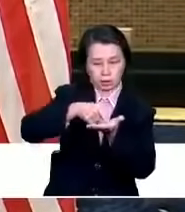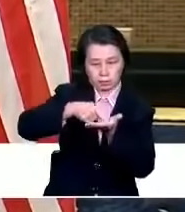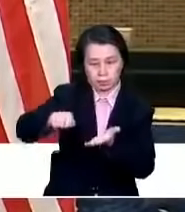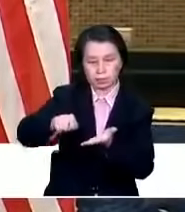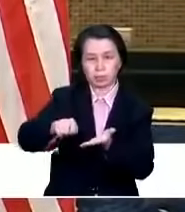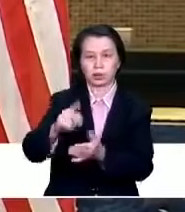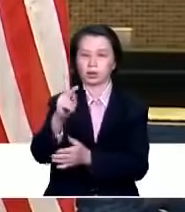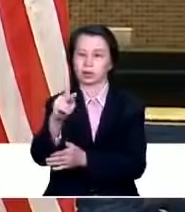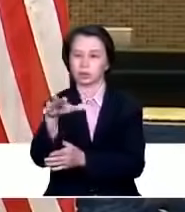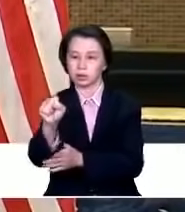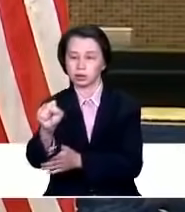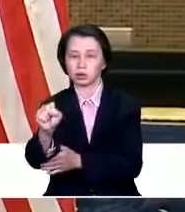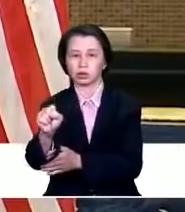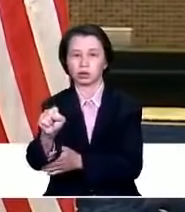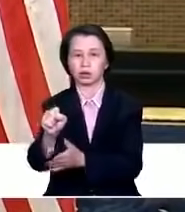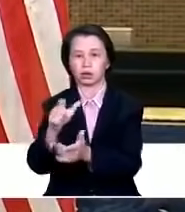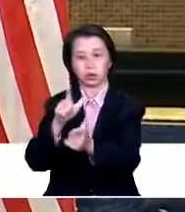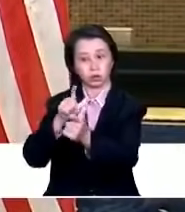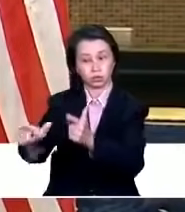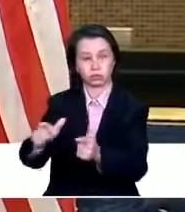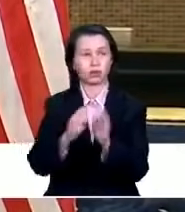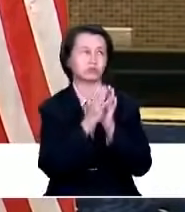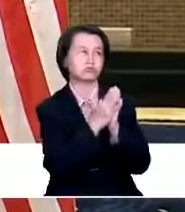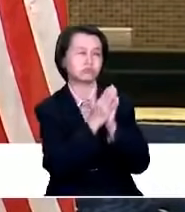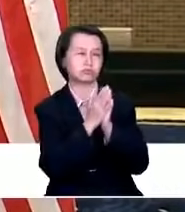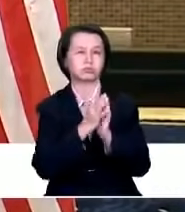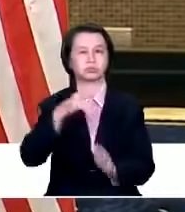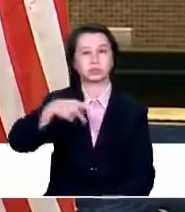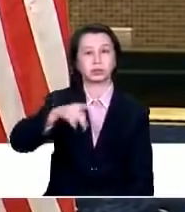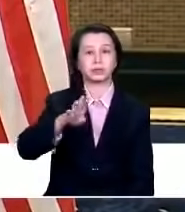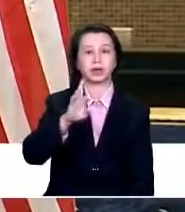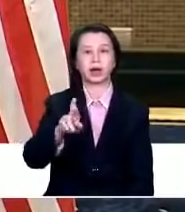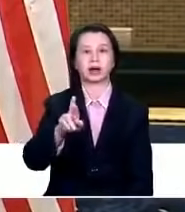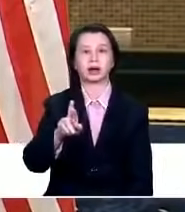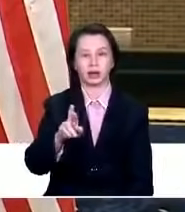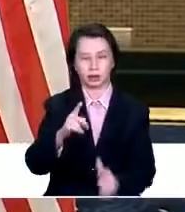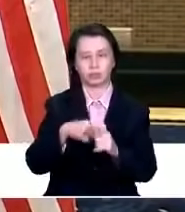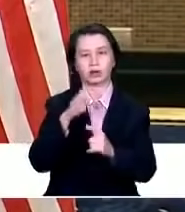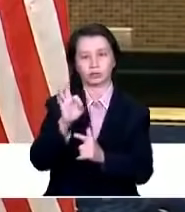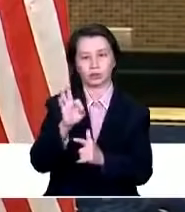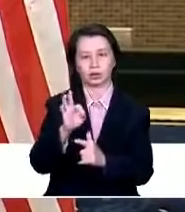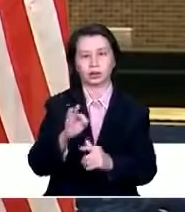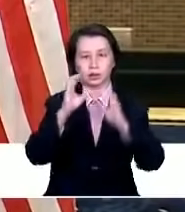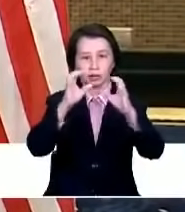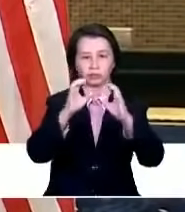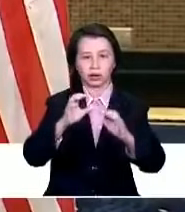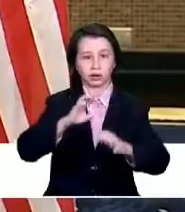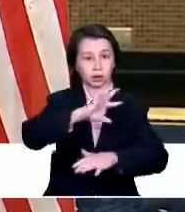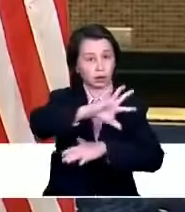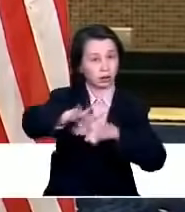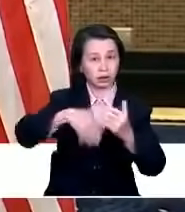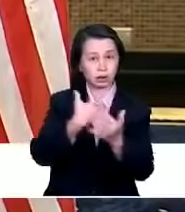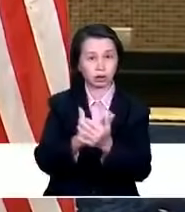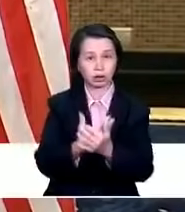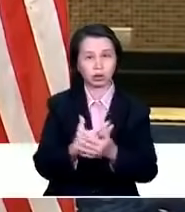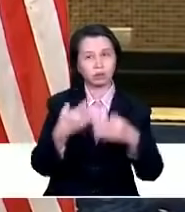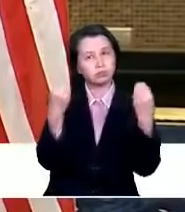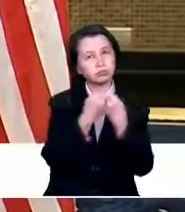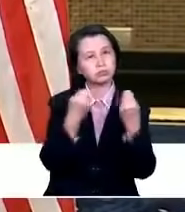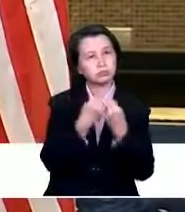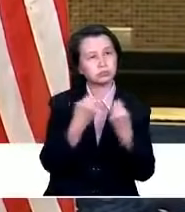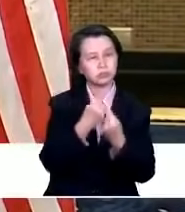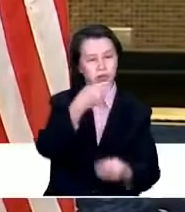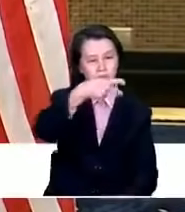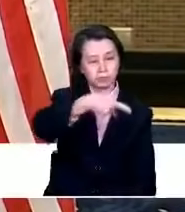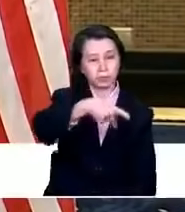atas kes-kes lulus rayuan BPR. Secara keseluruhannya, nilai BPR sehingga